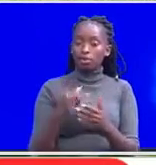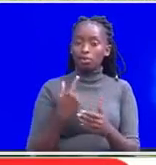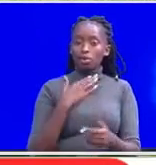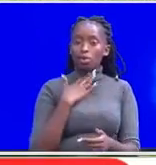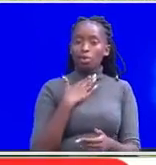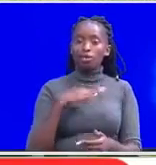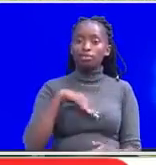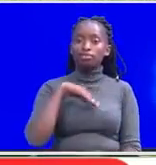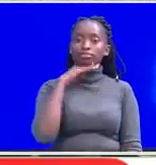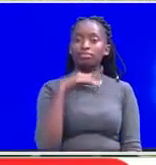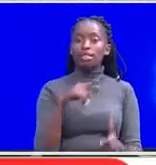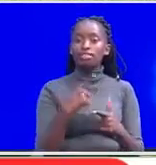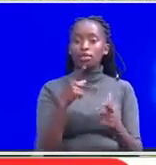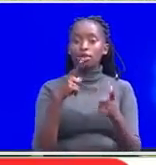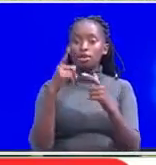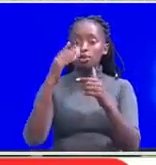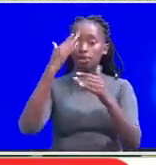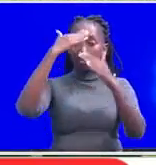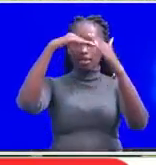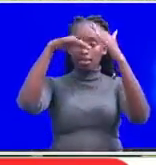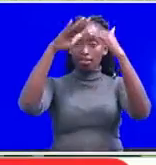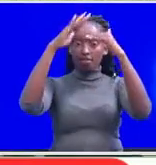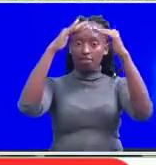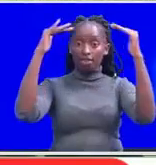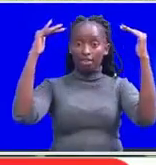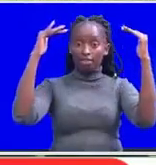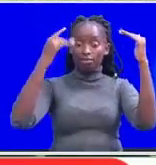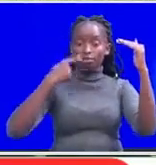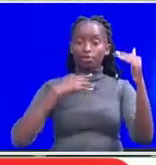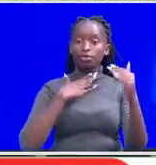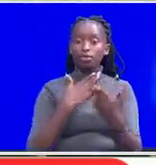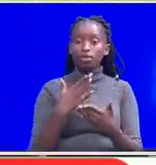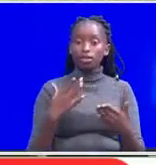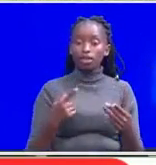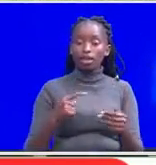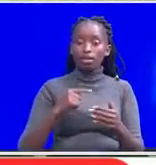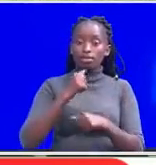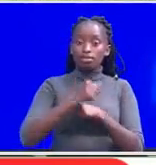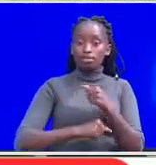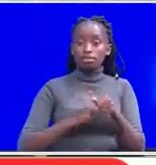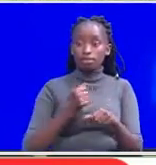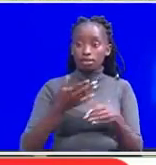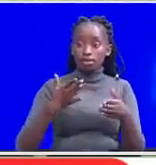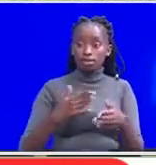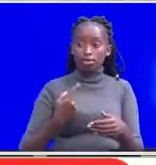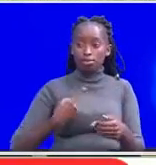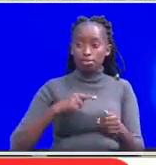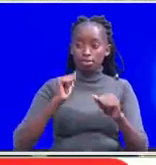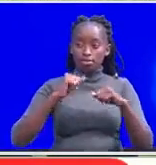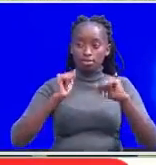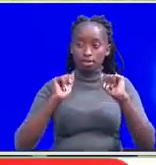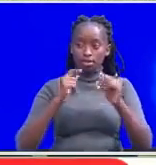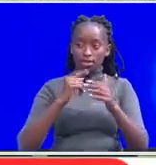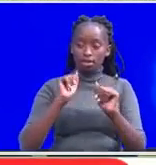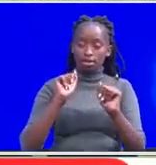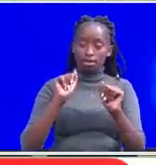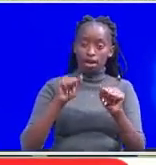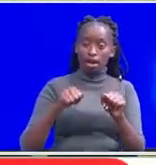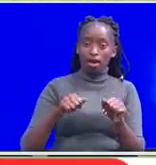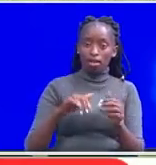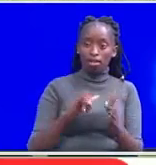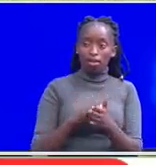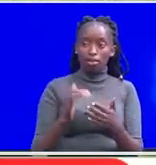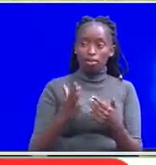want better terms for examiners, but the examiners don't want. Sasa this year can we agree? Because nothing will ever come. Even